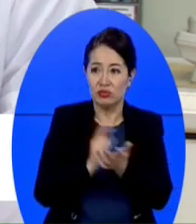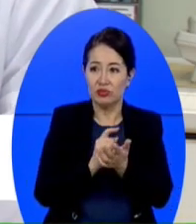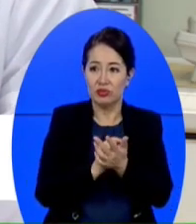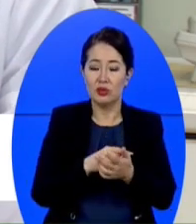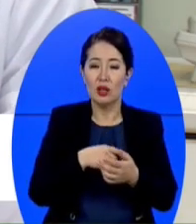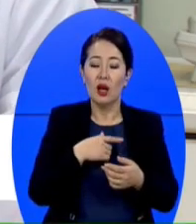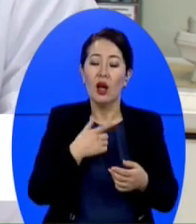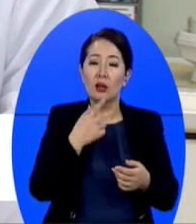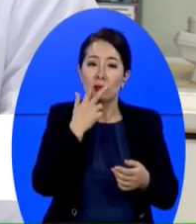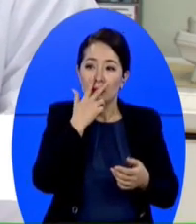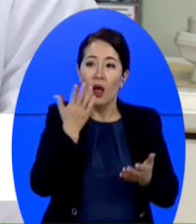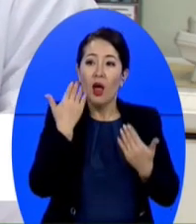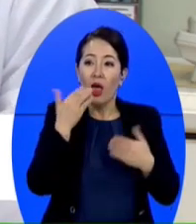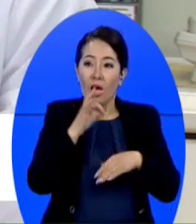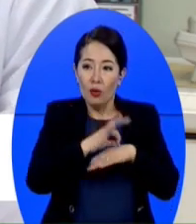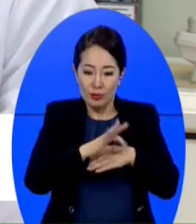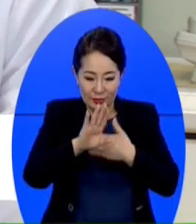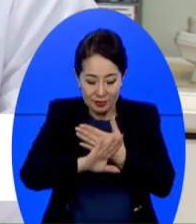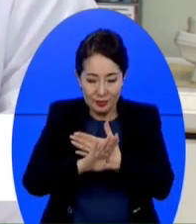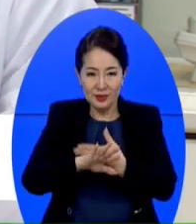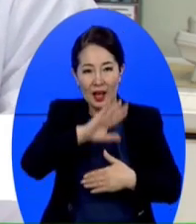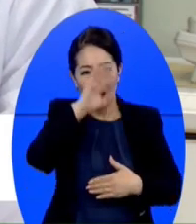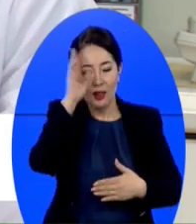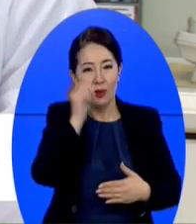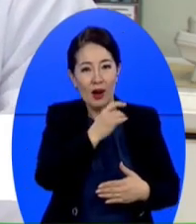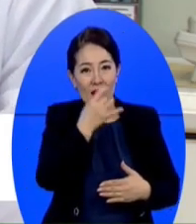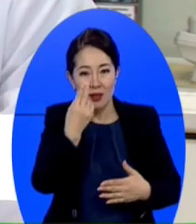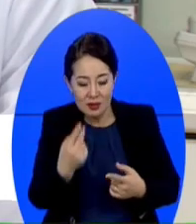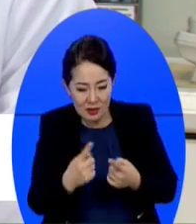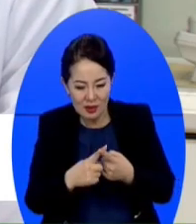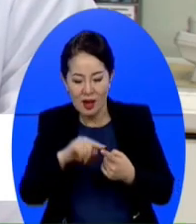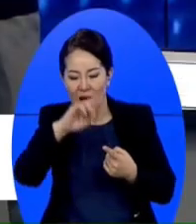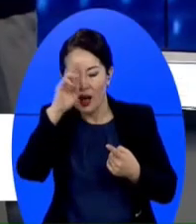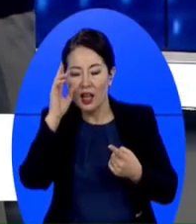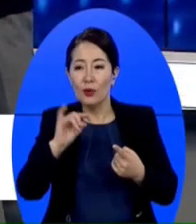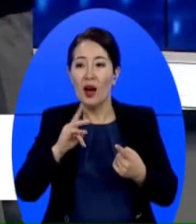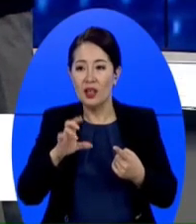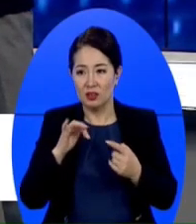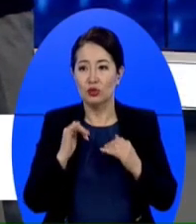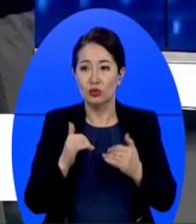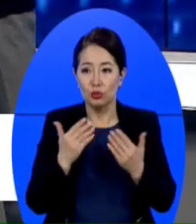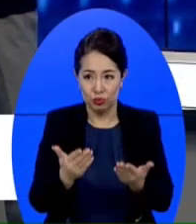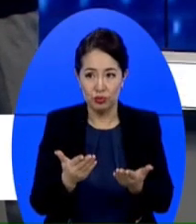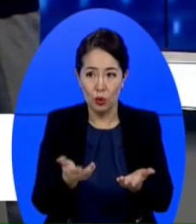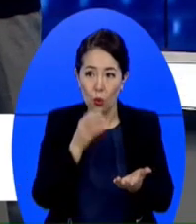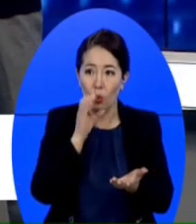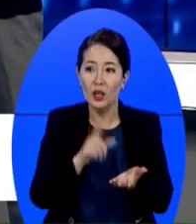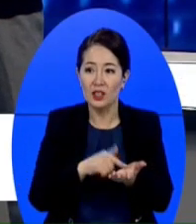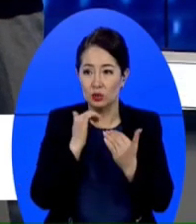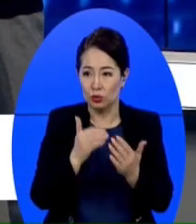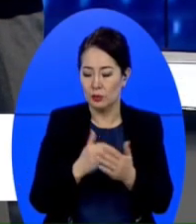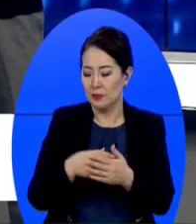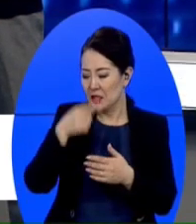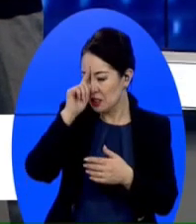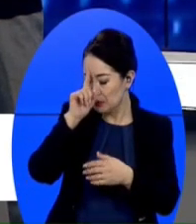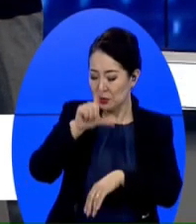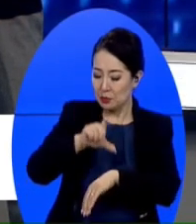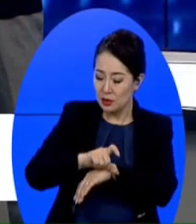халдвараас сэргийлэхэд бид нэр ерөнхийдөө халуун аарт, халуун айнс чицэргний илүү зөвлөдөг. Эмс мэрэгчлэгчнүүд өнгөрсөн жилүүдийн цагаан